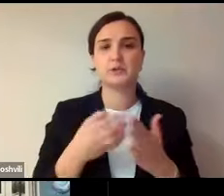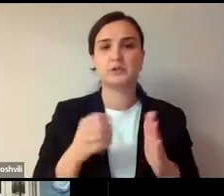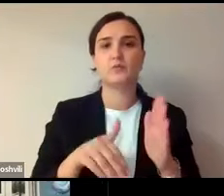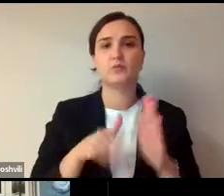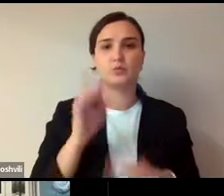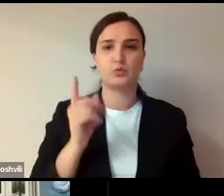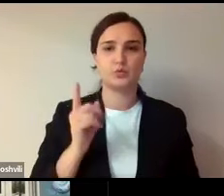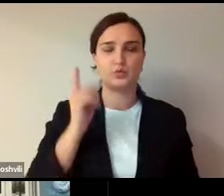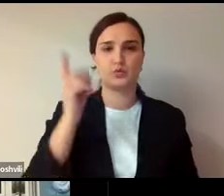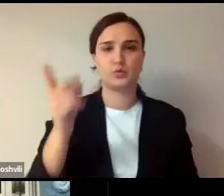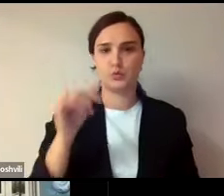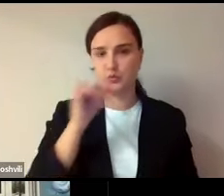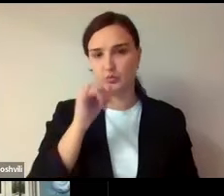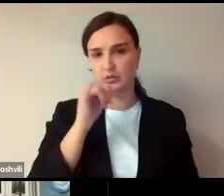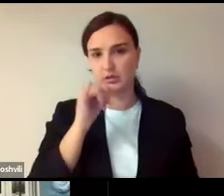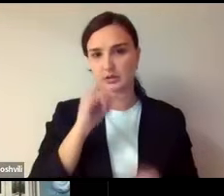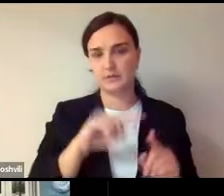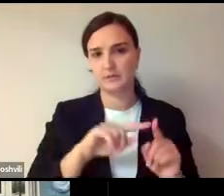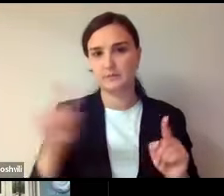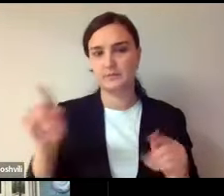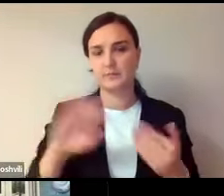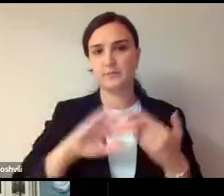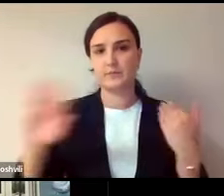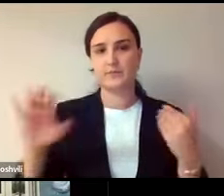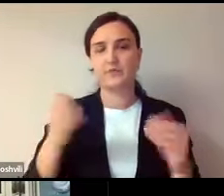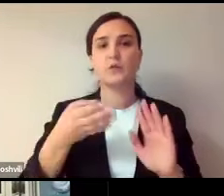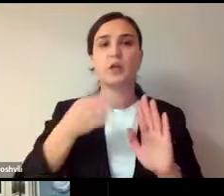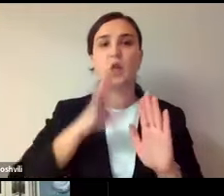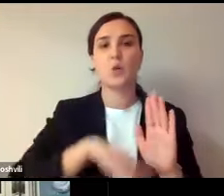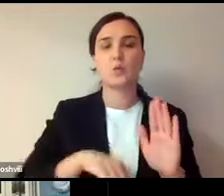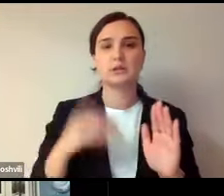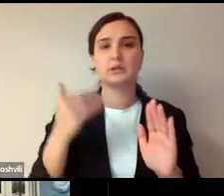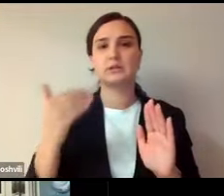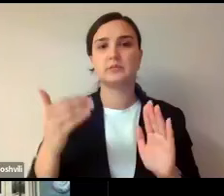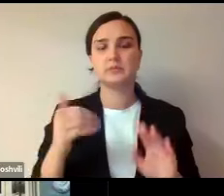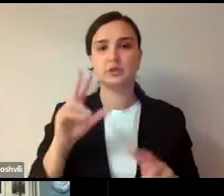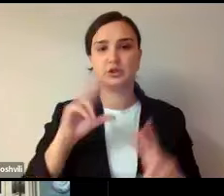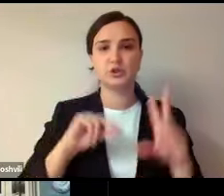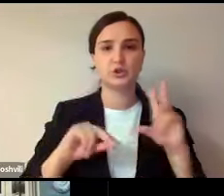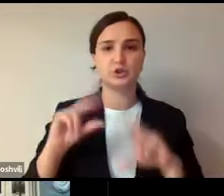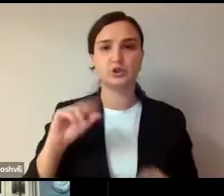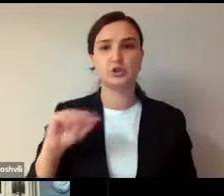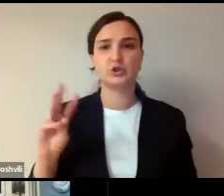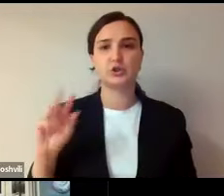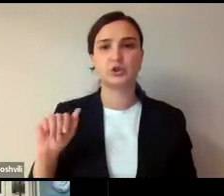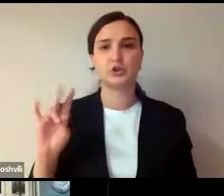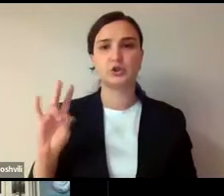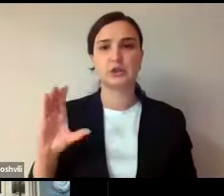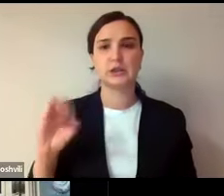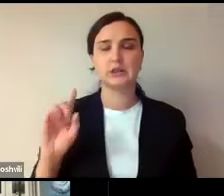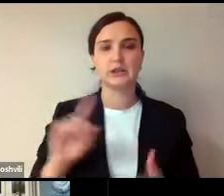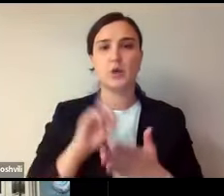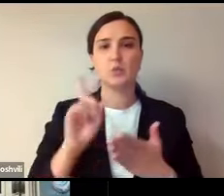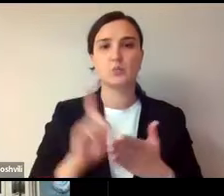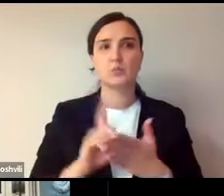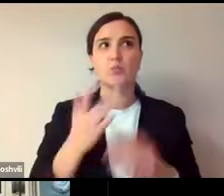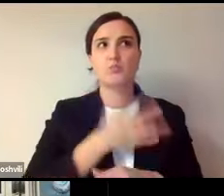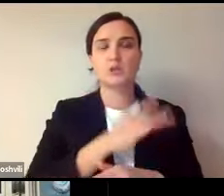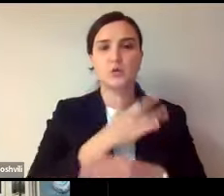შორს ქუთაისისგან. კიდევ უფრო გაუარესდეს მისი შანსები მიიღოს აუცილებელი